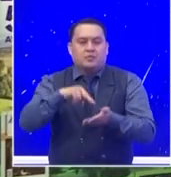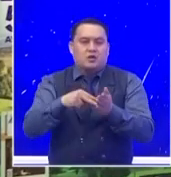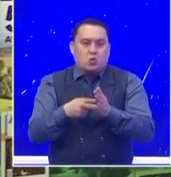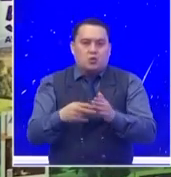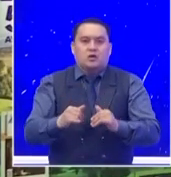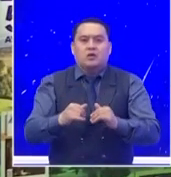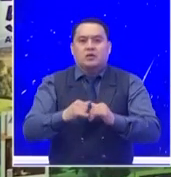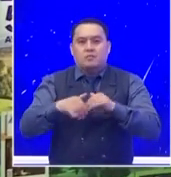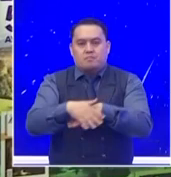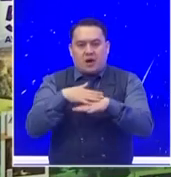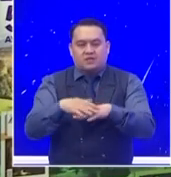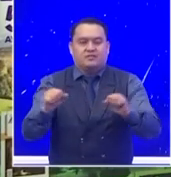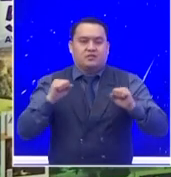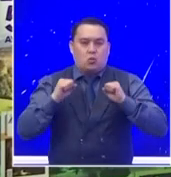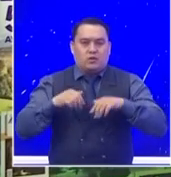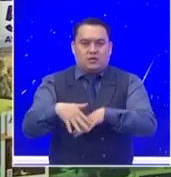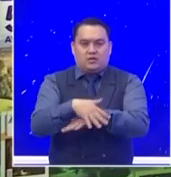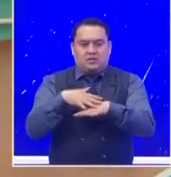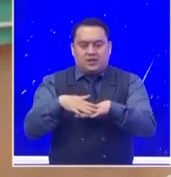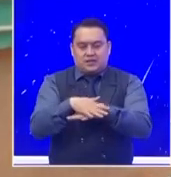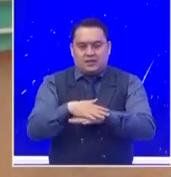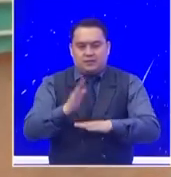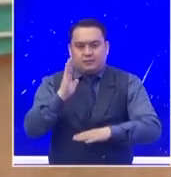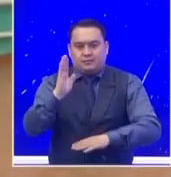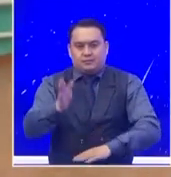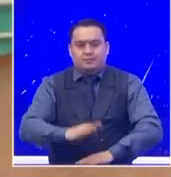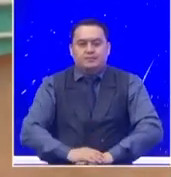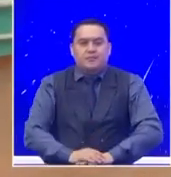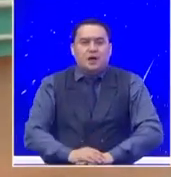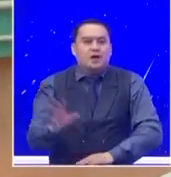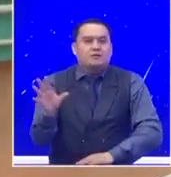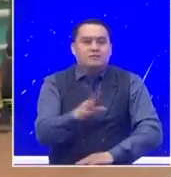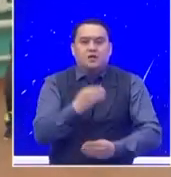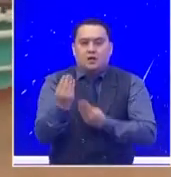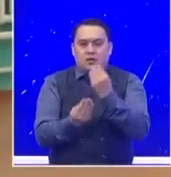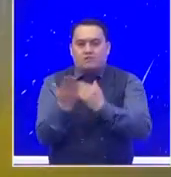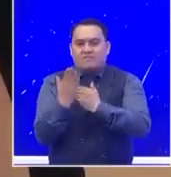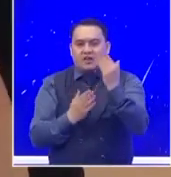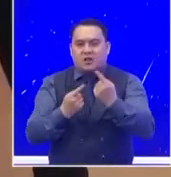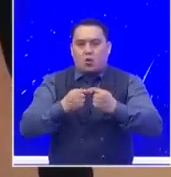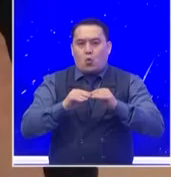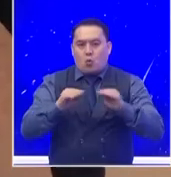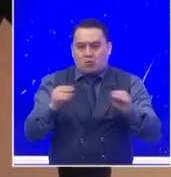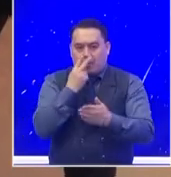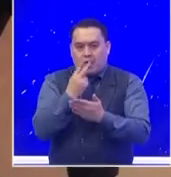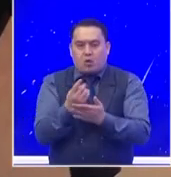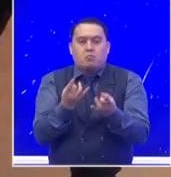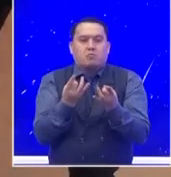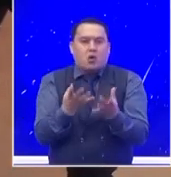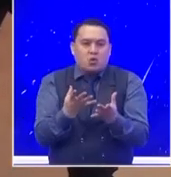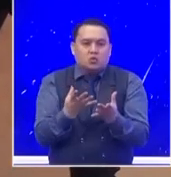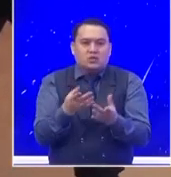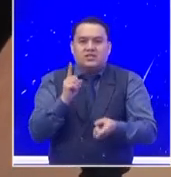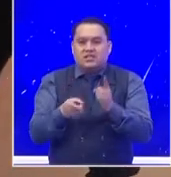поможет развить массовый спорт среди населения. Все игры прошли на высоком уровне. Ветераны показали простую, но в то же